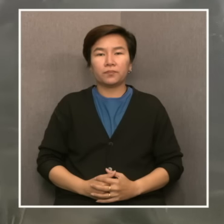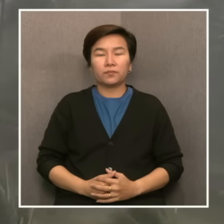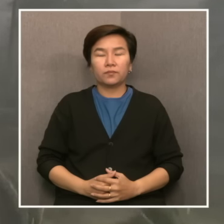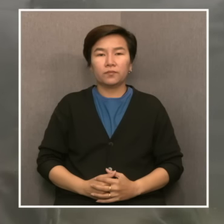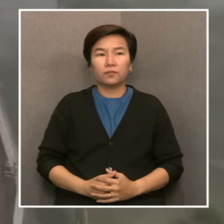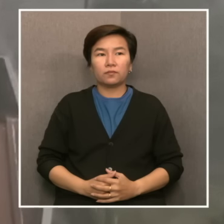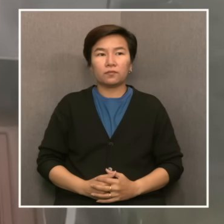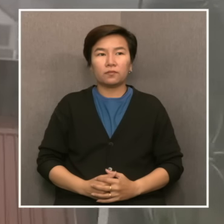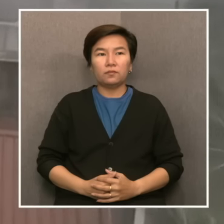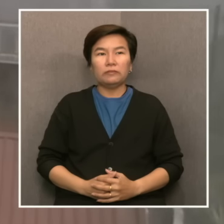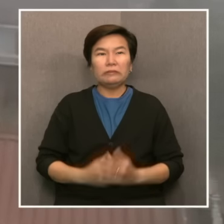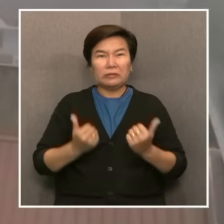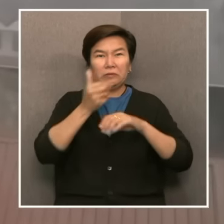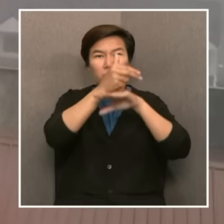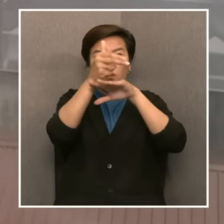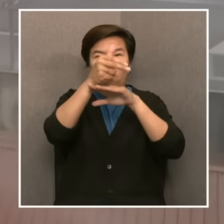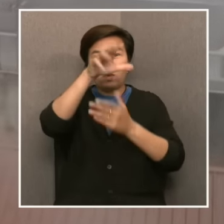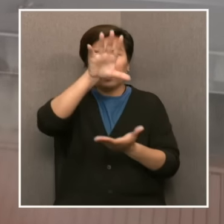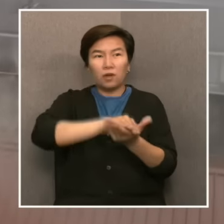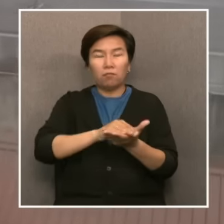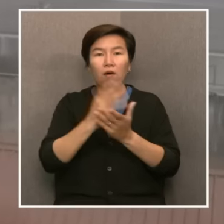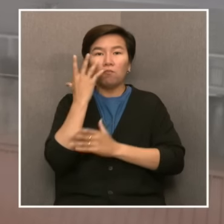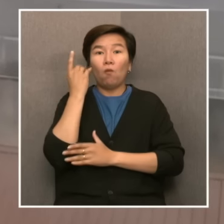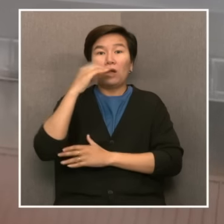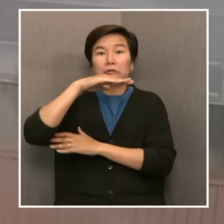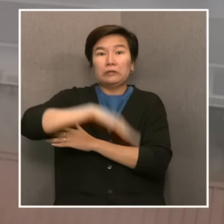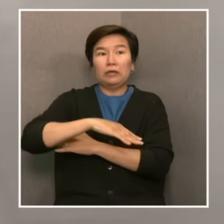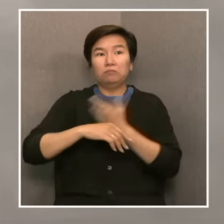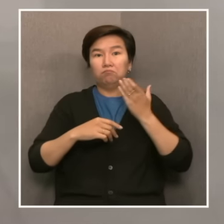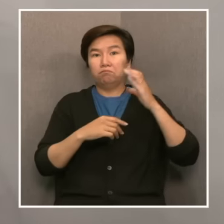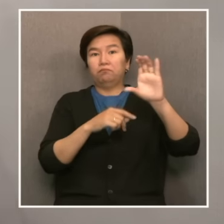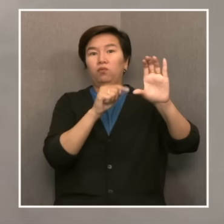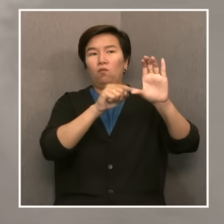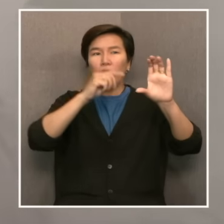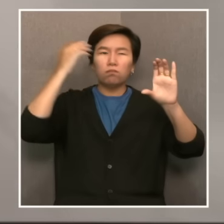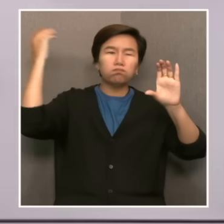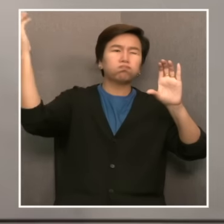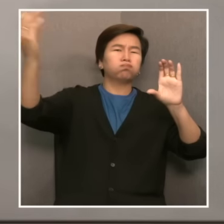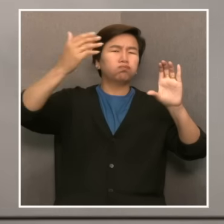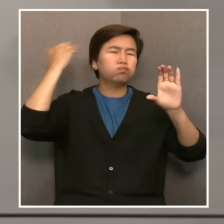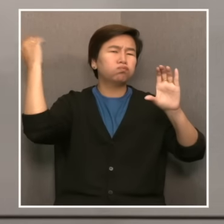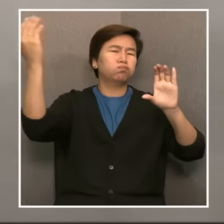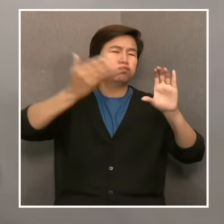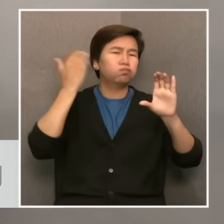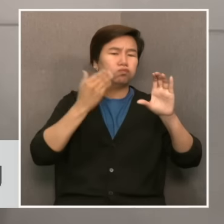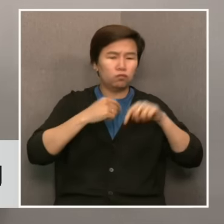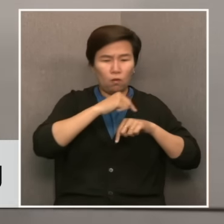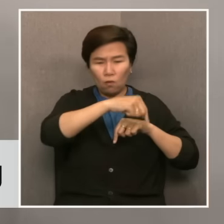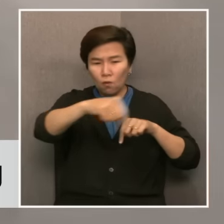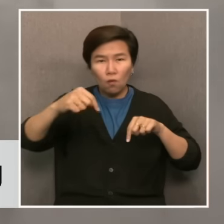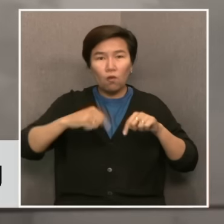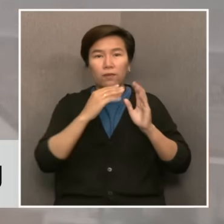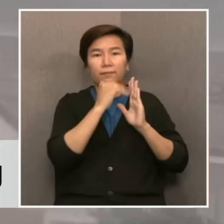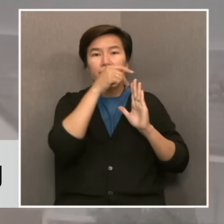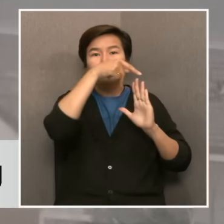เป็นภาพเหตุการณ์ช่วงเย็นเมื่อวานนี้นะคะที่เกิดพายุพัดถล่มหลายพื้นที่ในจังหวัดแพร่มีลูกเห็บตกโดยเฉพาะอำเภอ